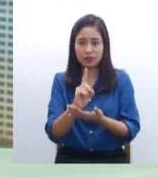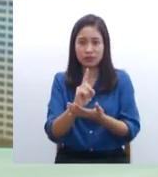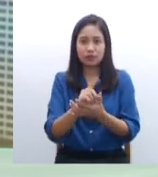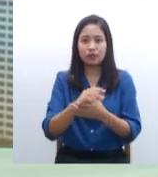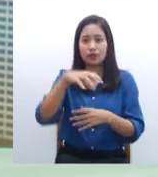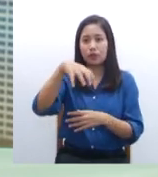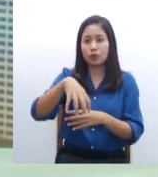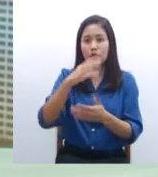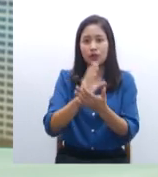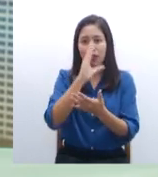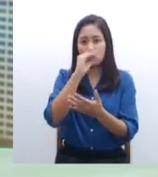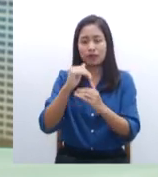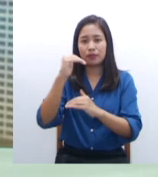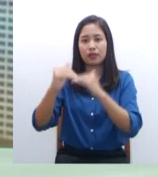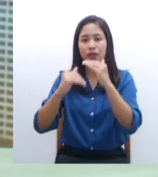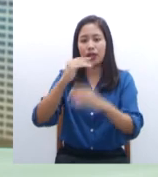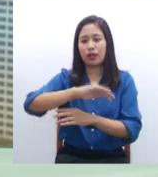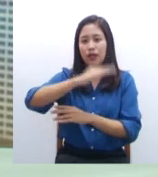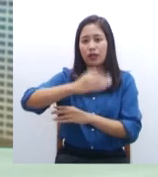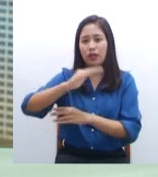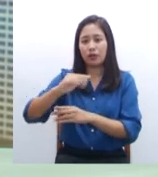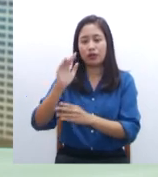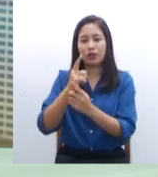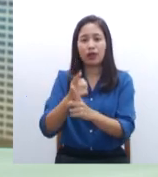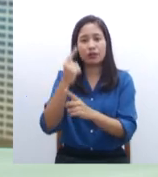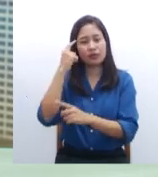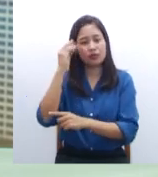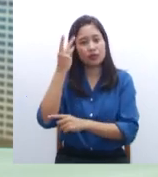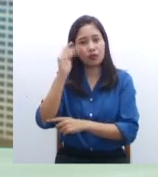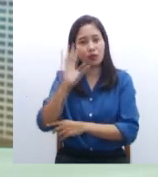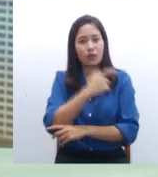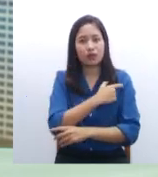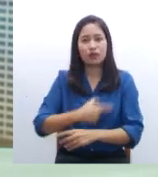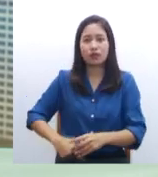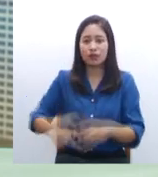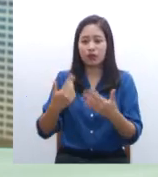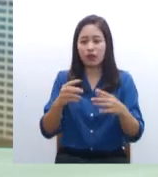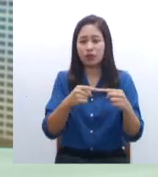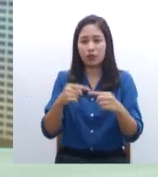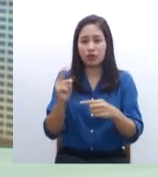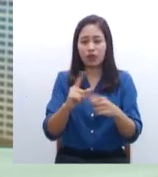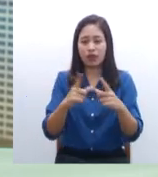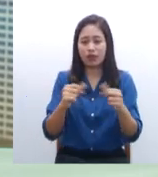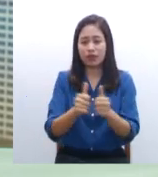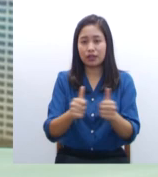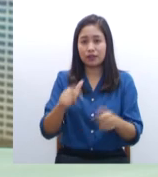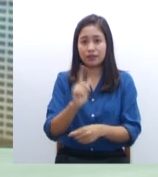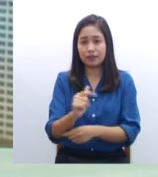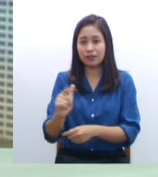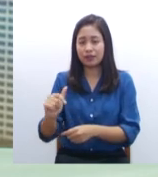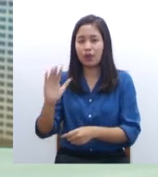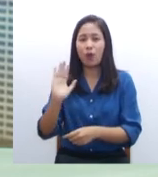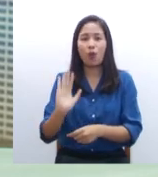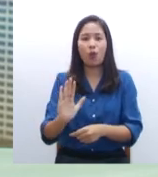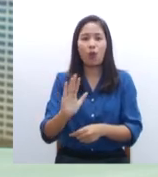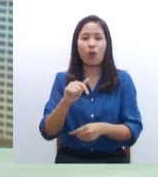การศึกษาพัฒนาเขาหินซ้อนอันเนื่องมาจากพระราชดำริแล้วต่อเนื่องกันนะคะกับช่วงเรื่องเด่นประเด็นสำคัญโดยท่านสุรศักดิ์อิน